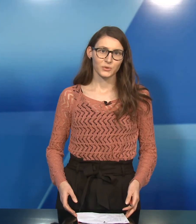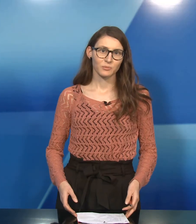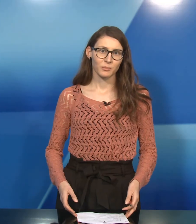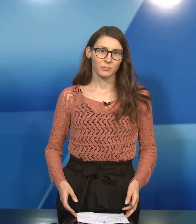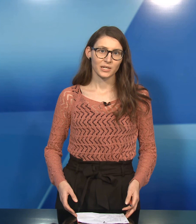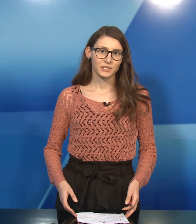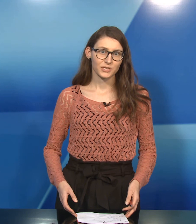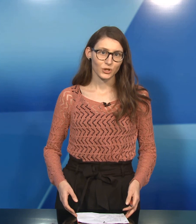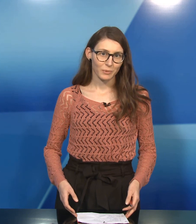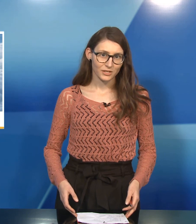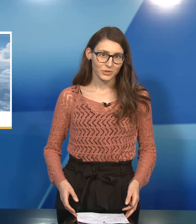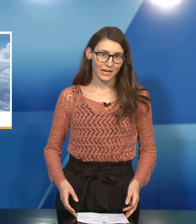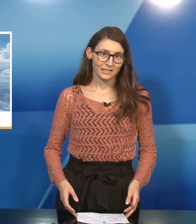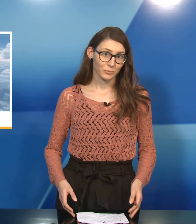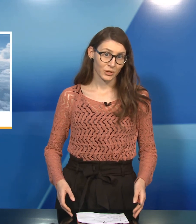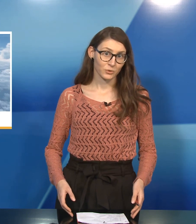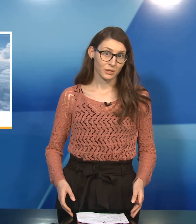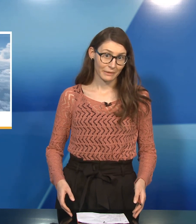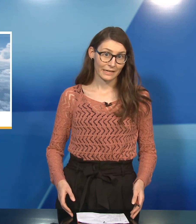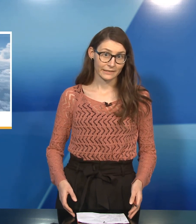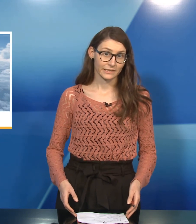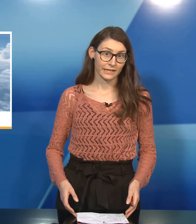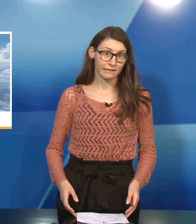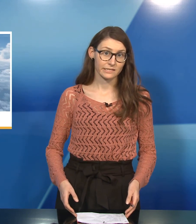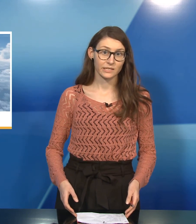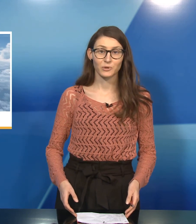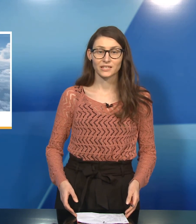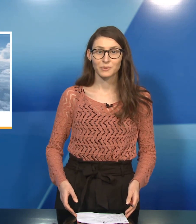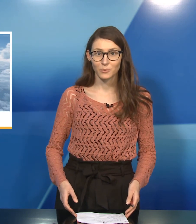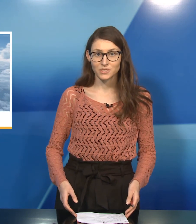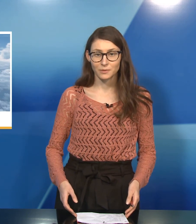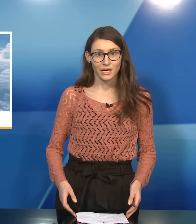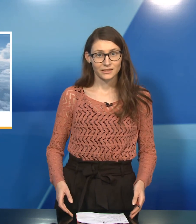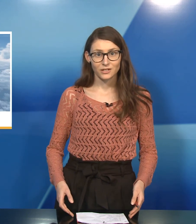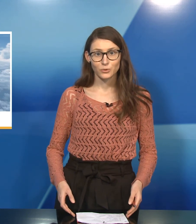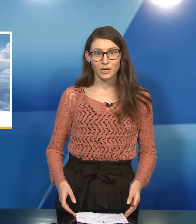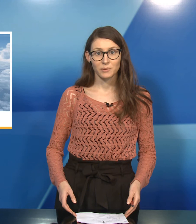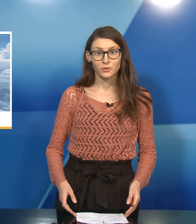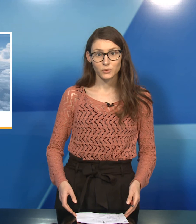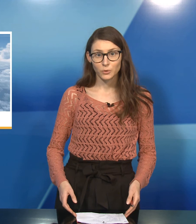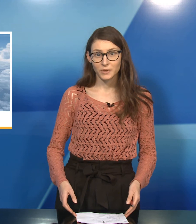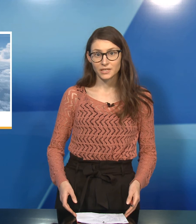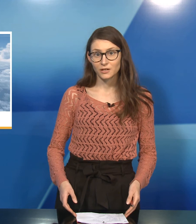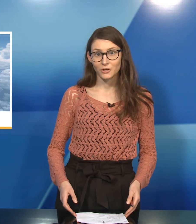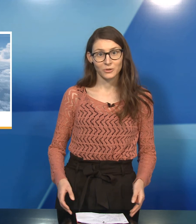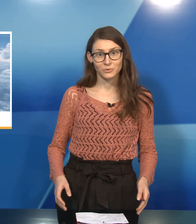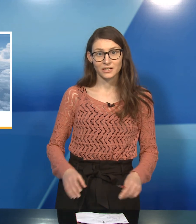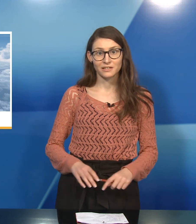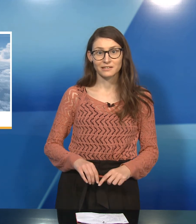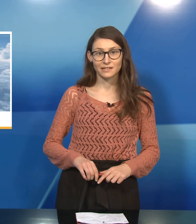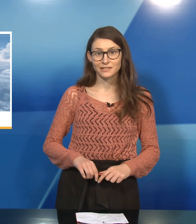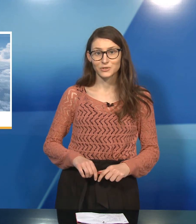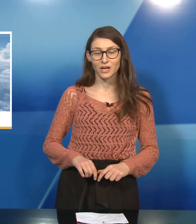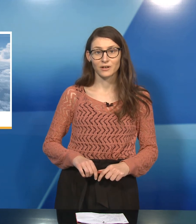Jutri bomo imeli pritežno oblačen dan in ponekot meglen. Nekaj jaz ni ne bole na Primorskem. Takšno vreme bo tudi v petek, ko v